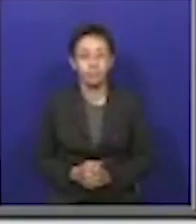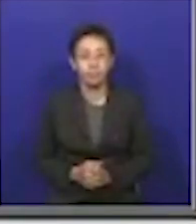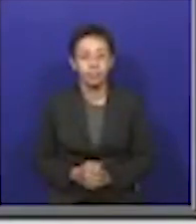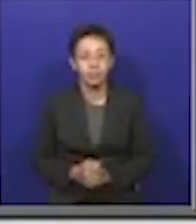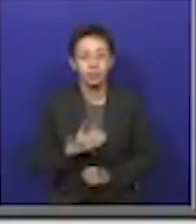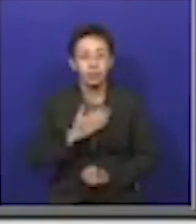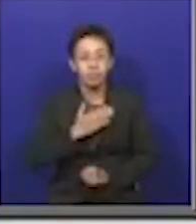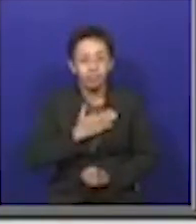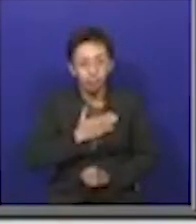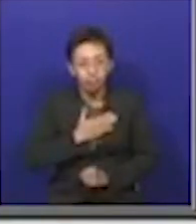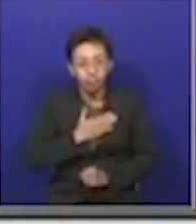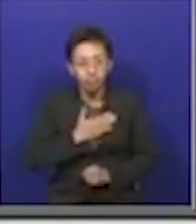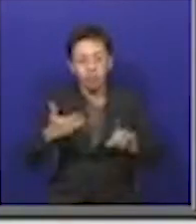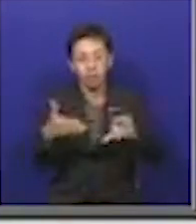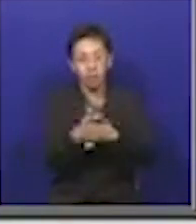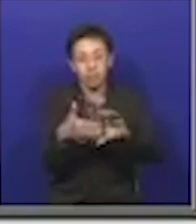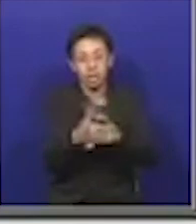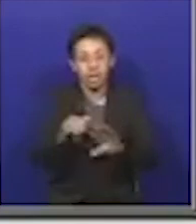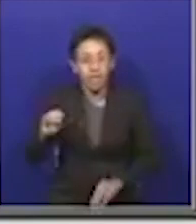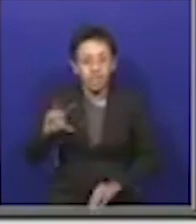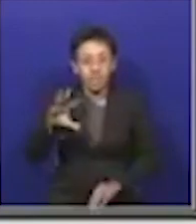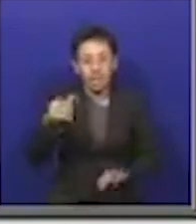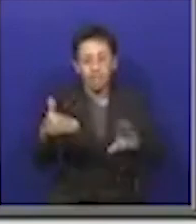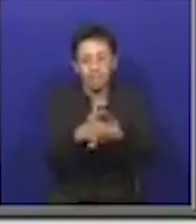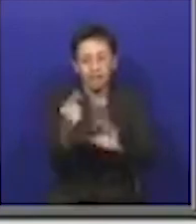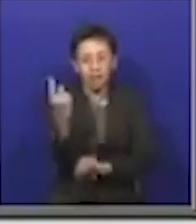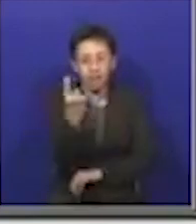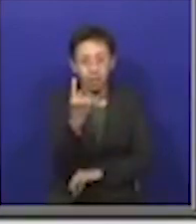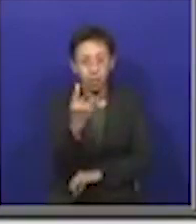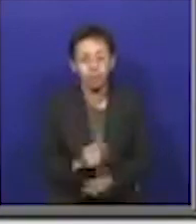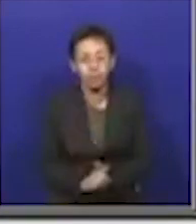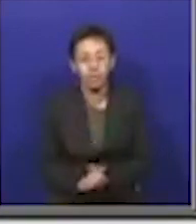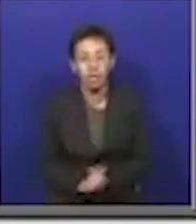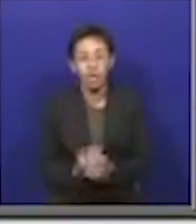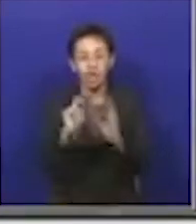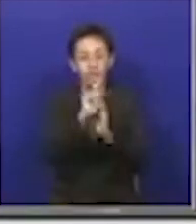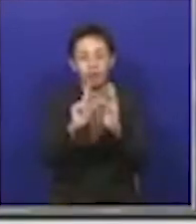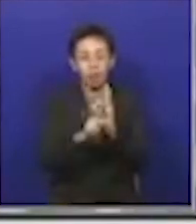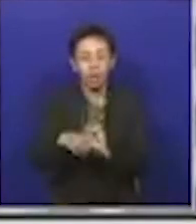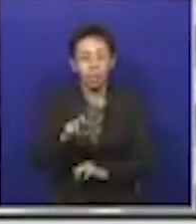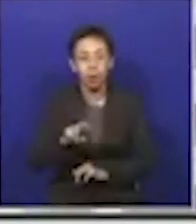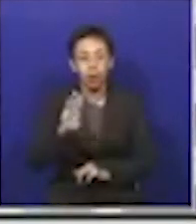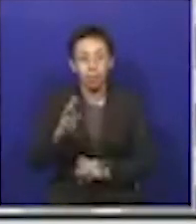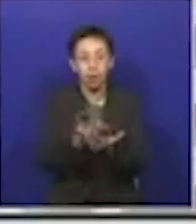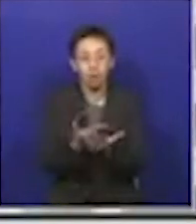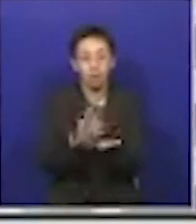ผมขอขึ้นสไลด์1แผ่นเพื่อดูพระราชบัญญัติงบประมาณแผ่นดิน